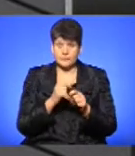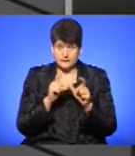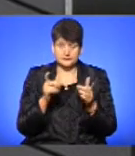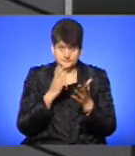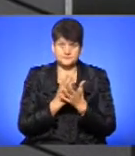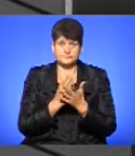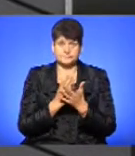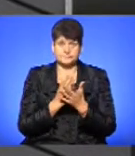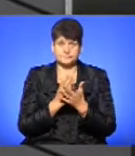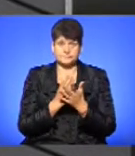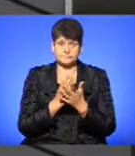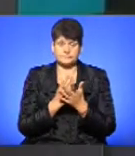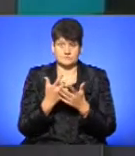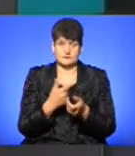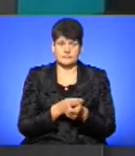вакцинами?